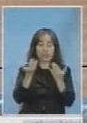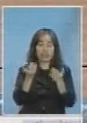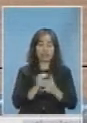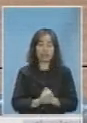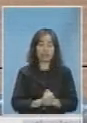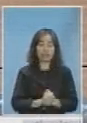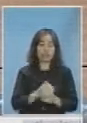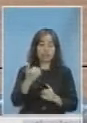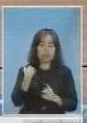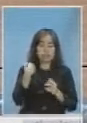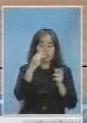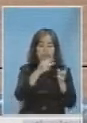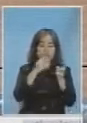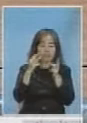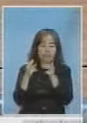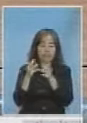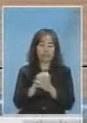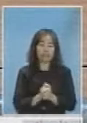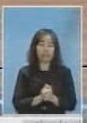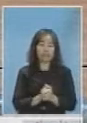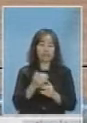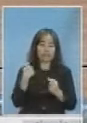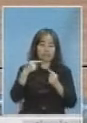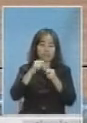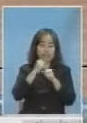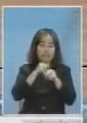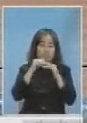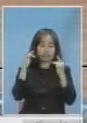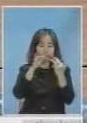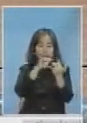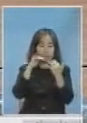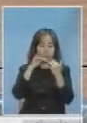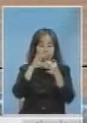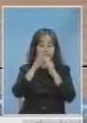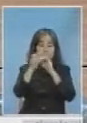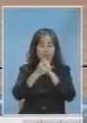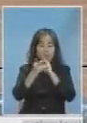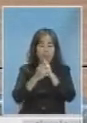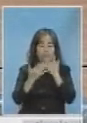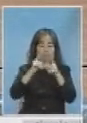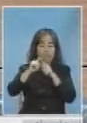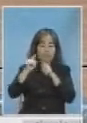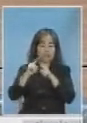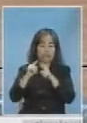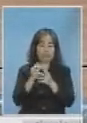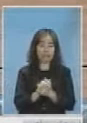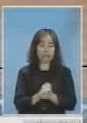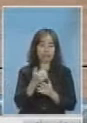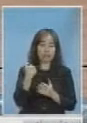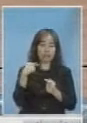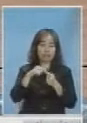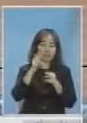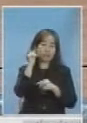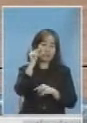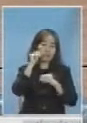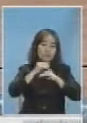เขาใช้กลไกในการใช้สื่ออิเล็กทรอนิกส์ต่างๆรวมทั้งสื่อทางเลือกในการออกข่